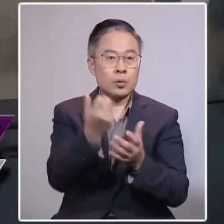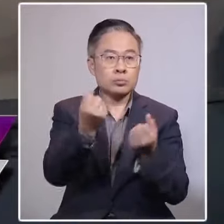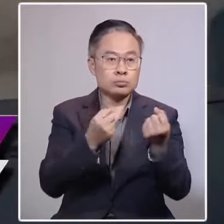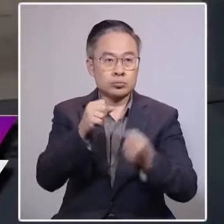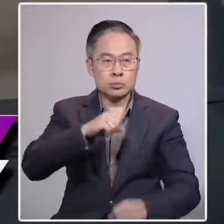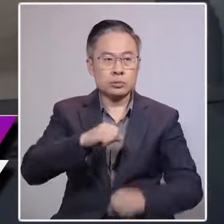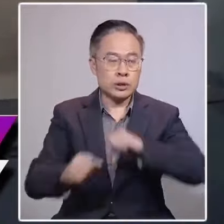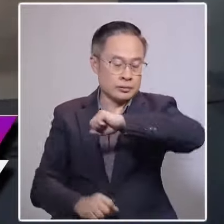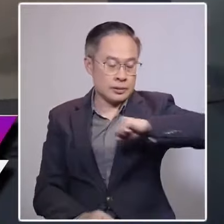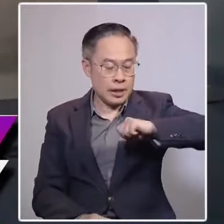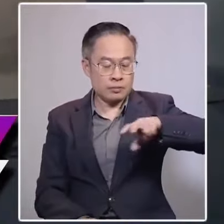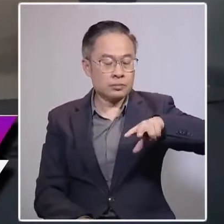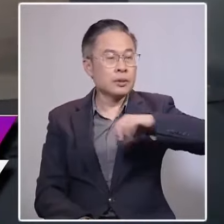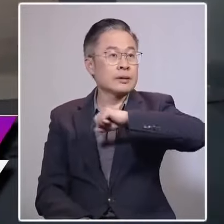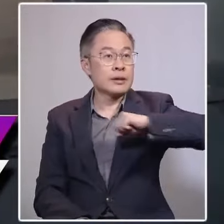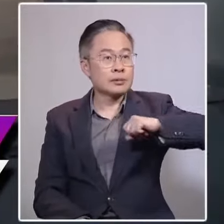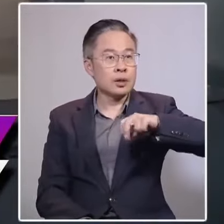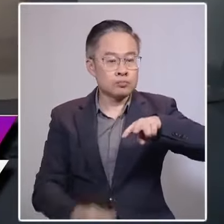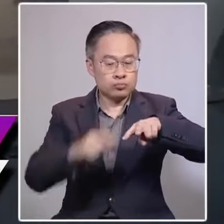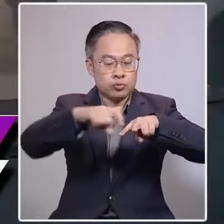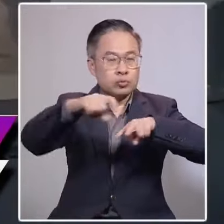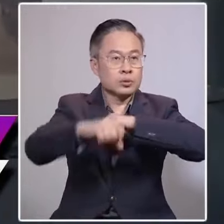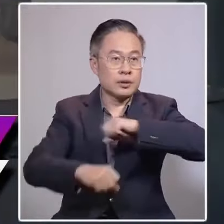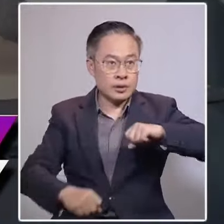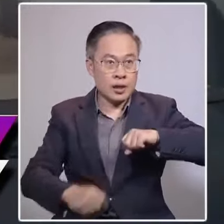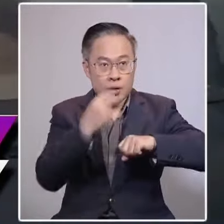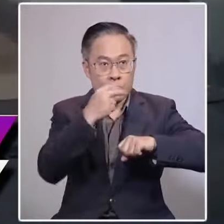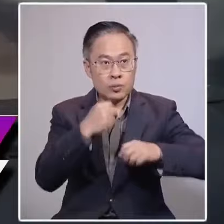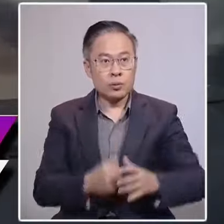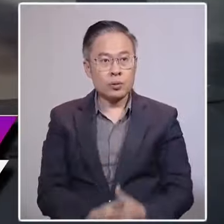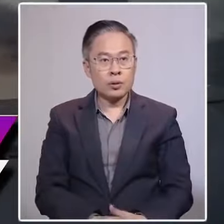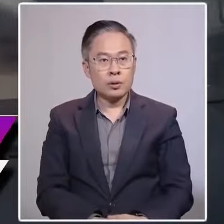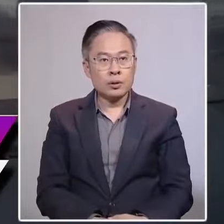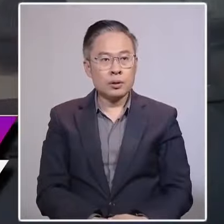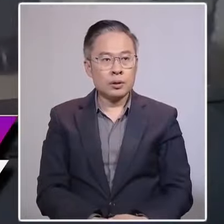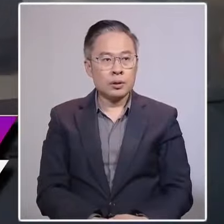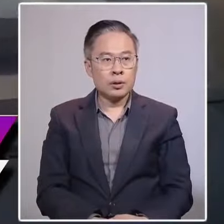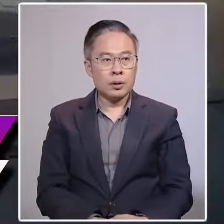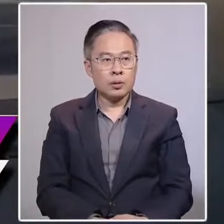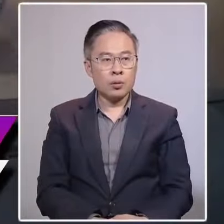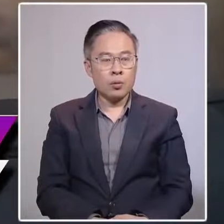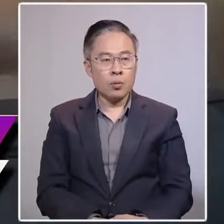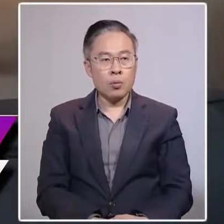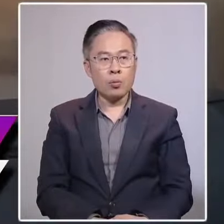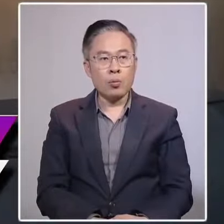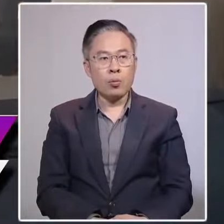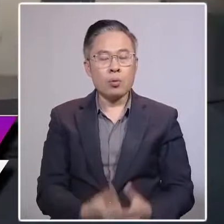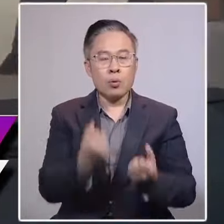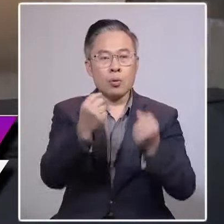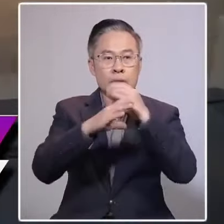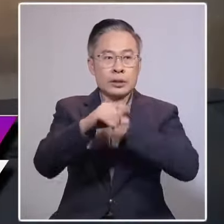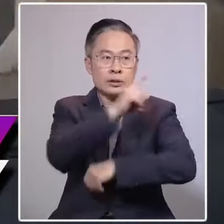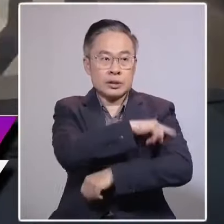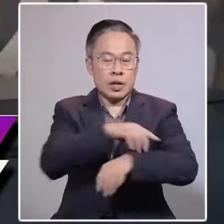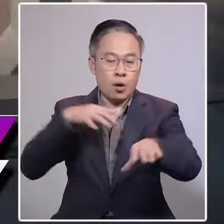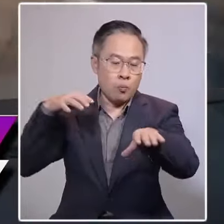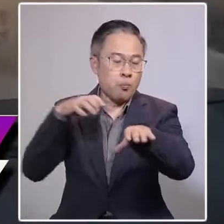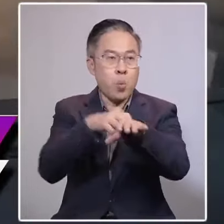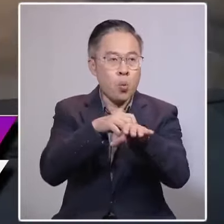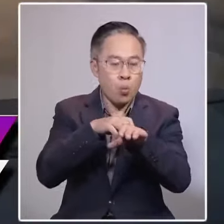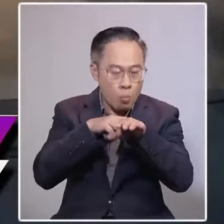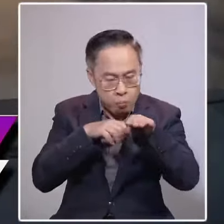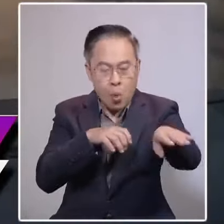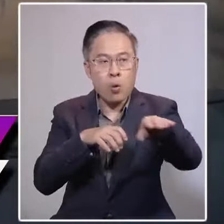นะชนหมดเลยคนที่ขับมาปกติคนนี้เก็โดนเหมือนกันแต่ยาริคันนี้กำลังจะเปลี่ยนเลนน์ออกมาปึ๊บโดนชนละคันที่ 1มาชนรถเค